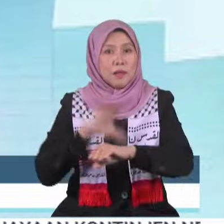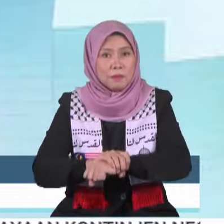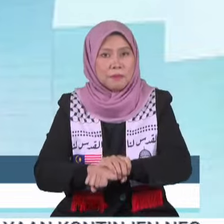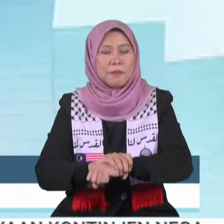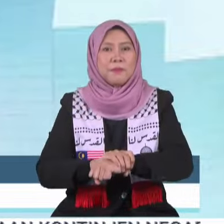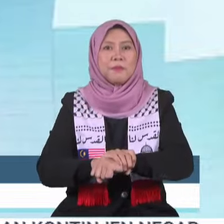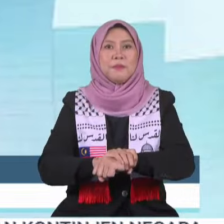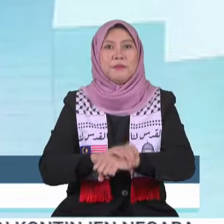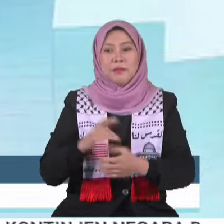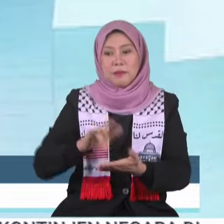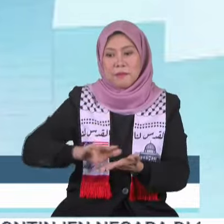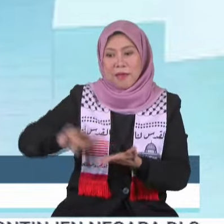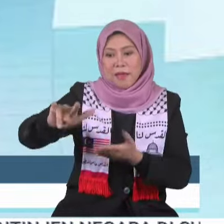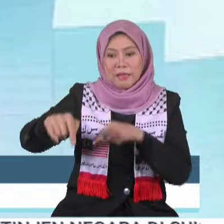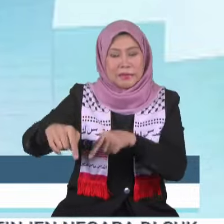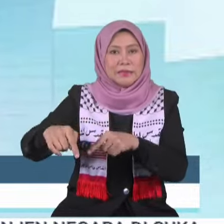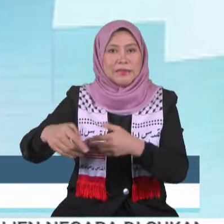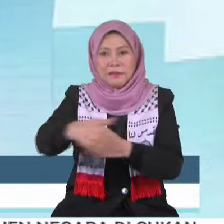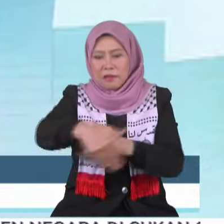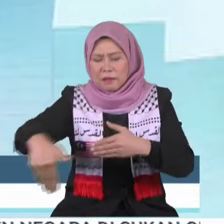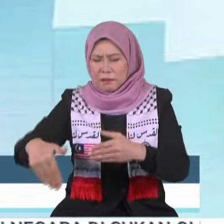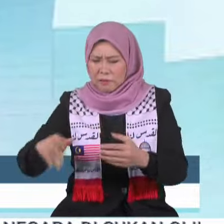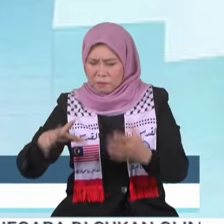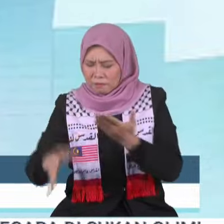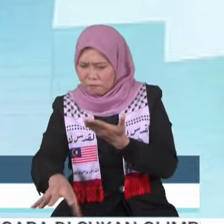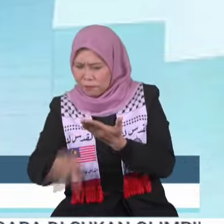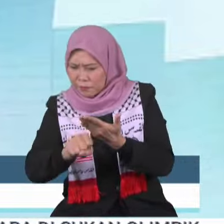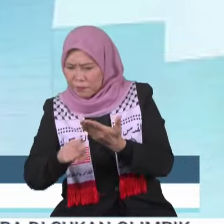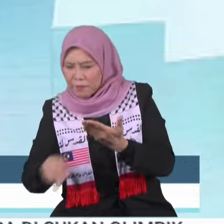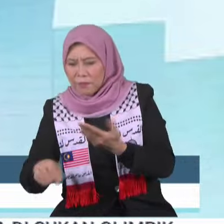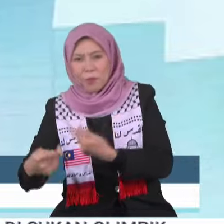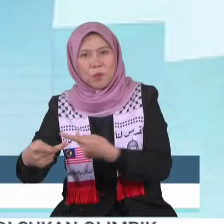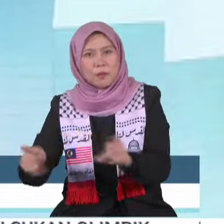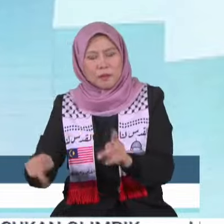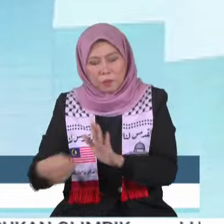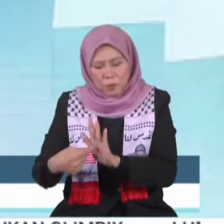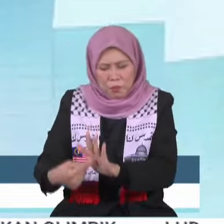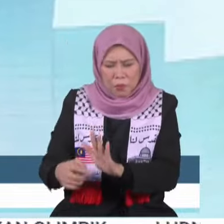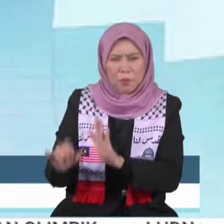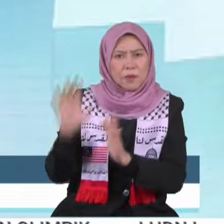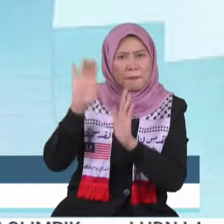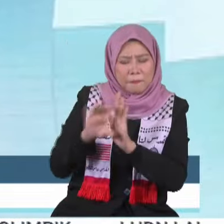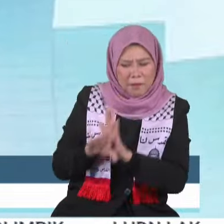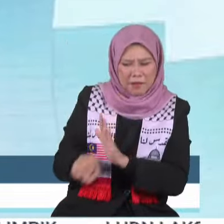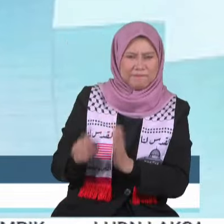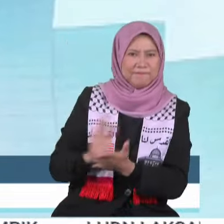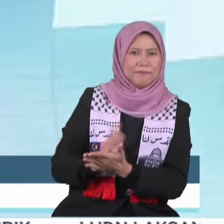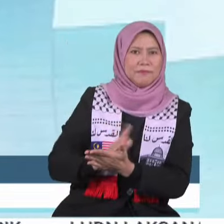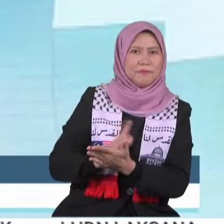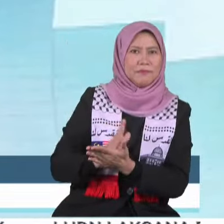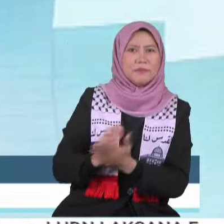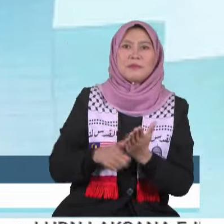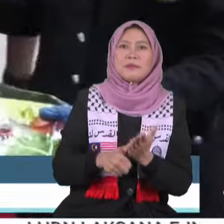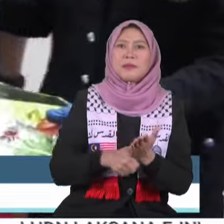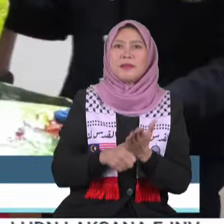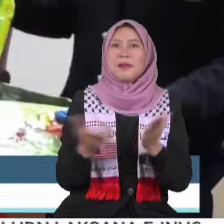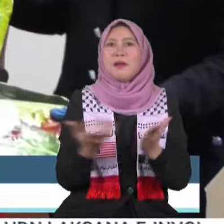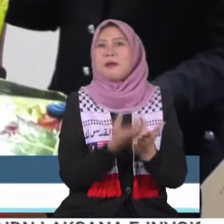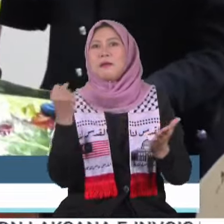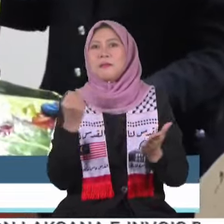di kawasan balai pelepasan selepas imbasan kotak makanan miliknya menunjukkan imej mencurigakan. Dadah yang